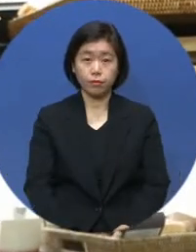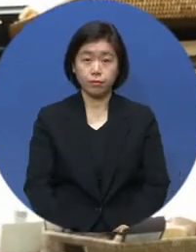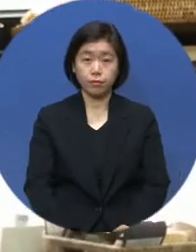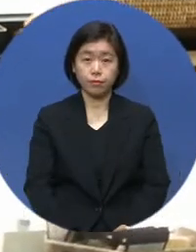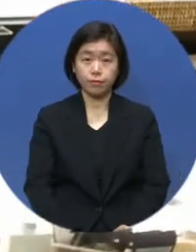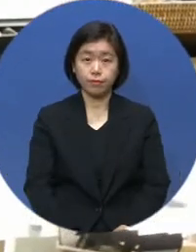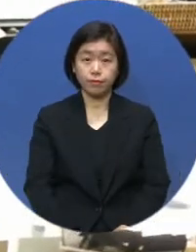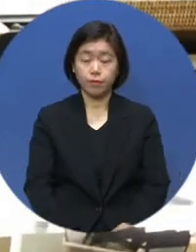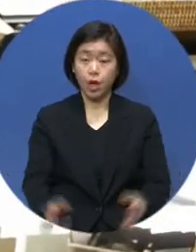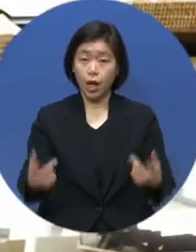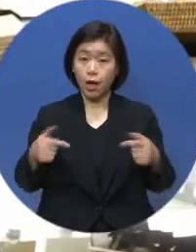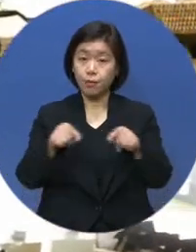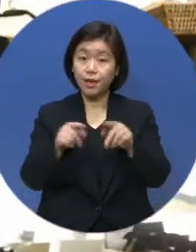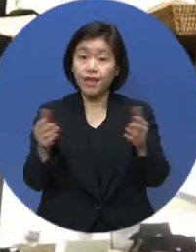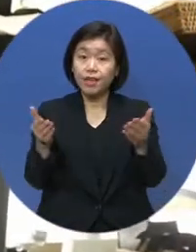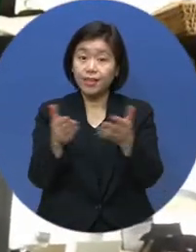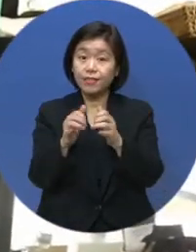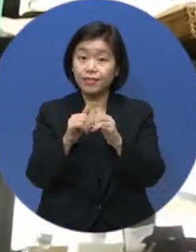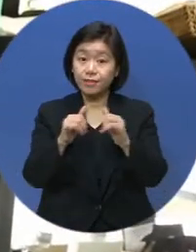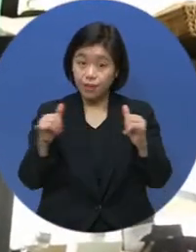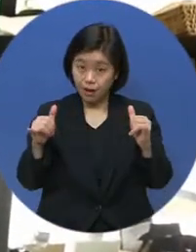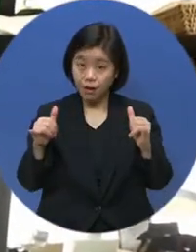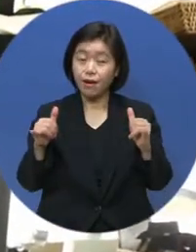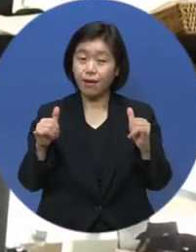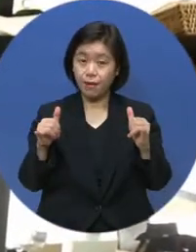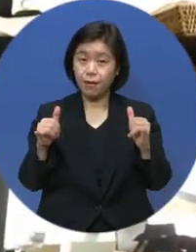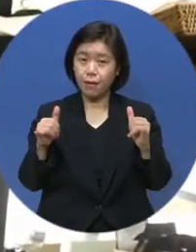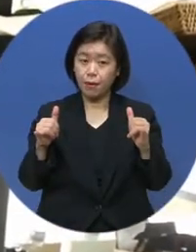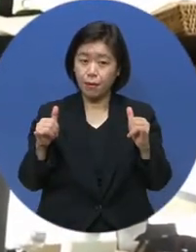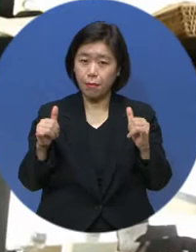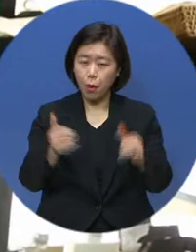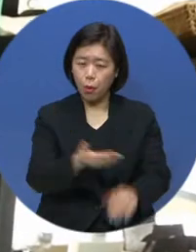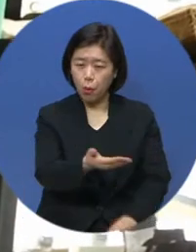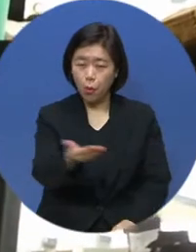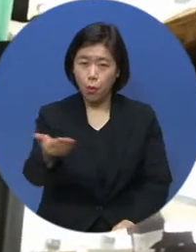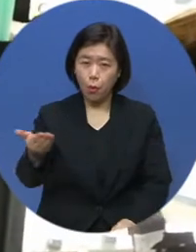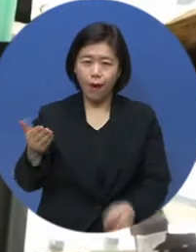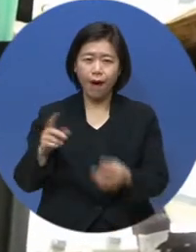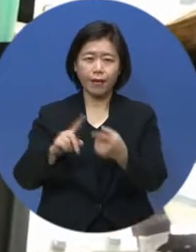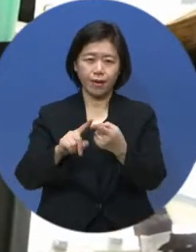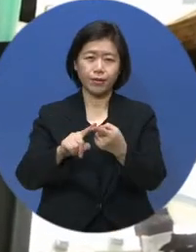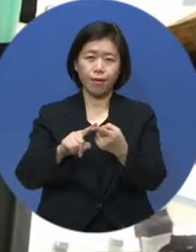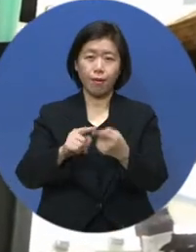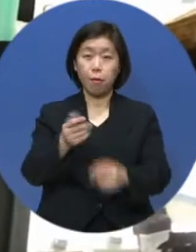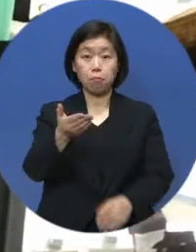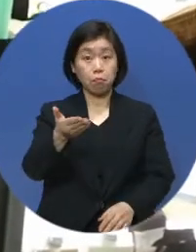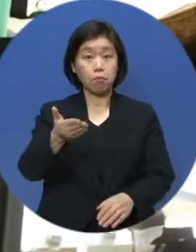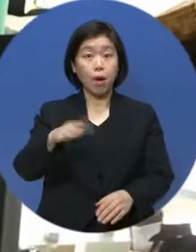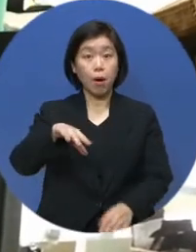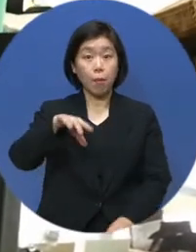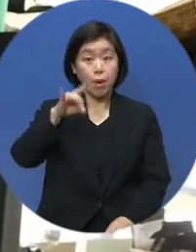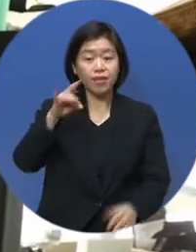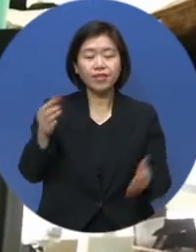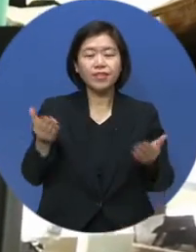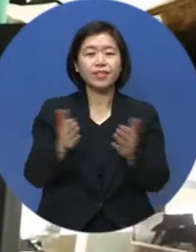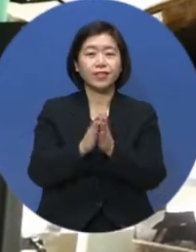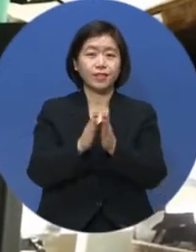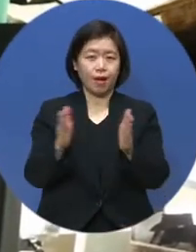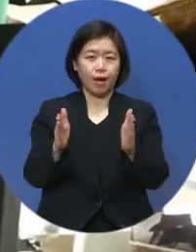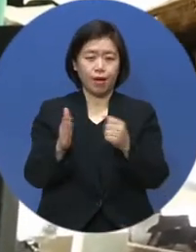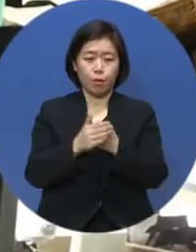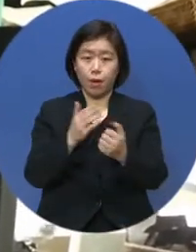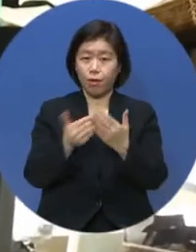일하는 직원이니까 좀 경험이 많은 사람으로서 좀 신경이 쓰이시나